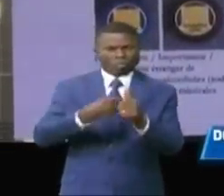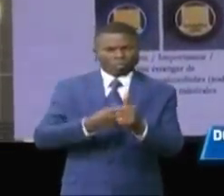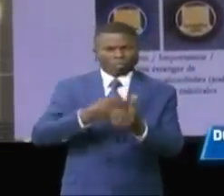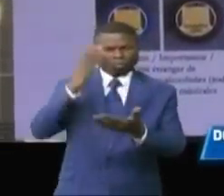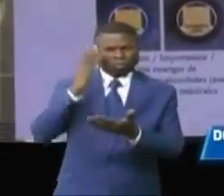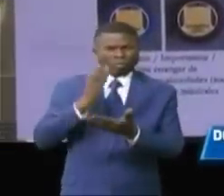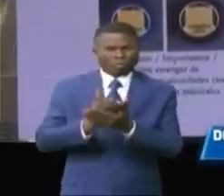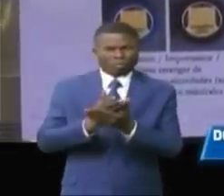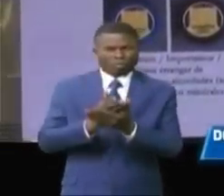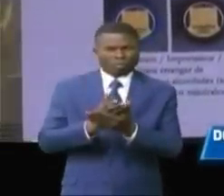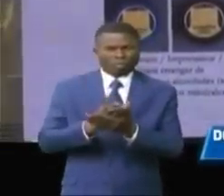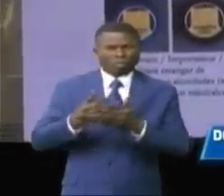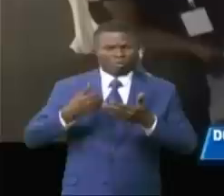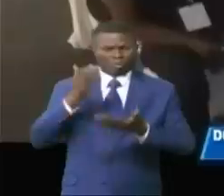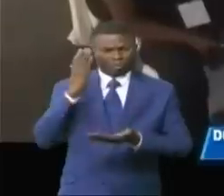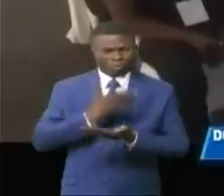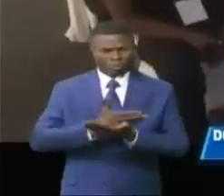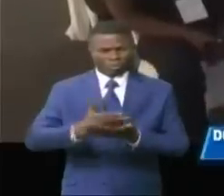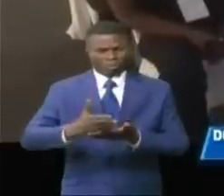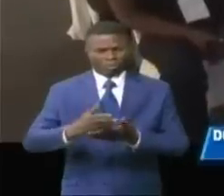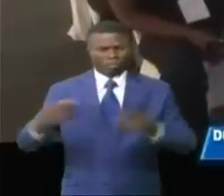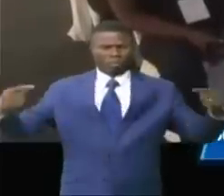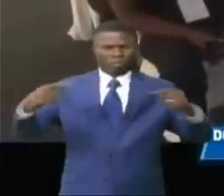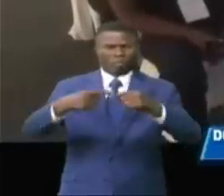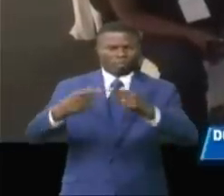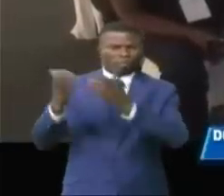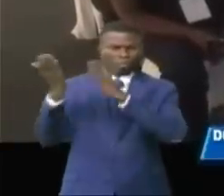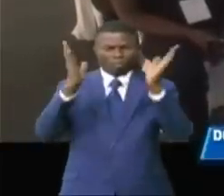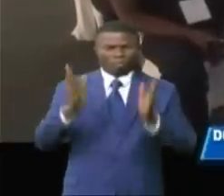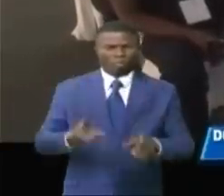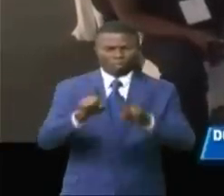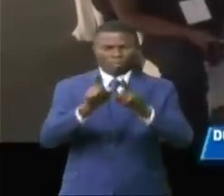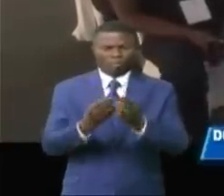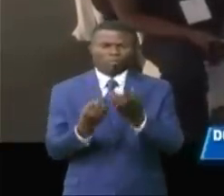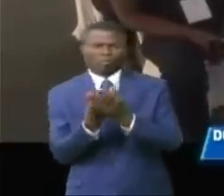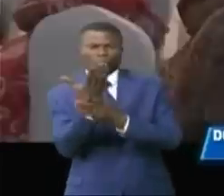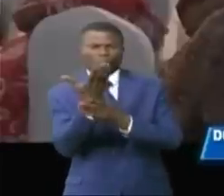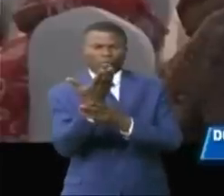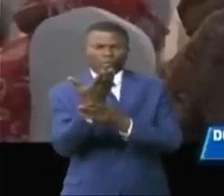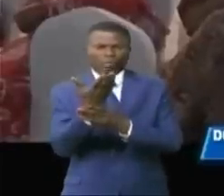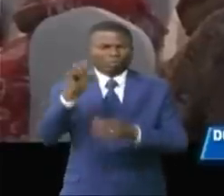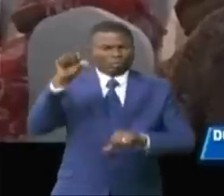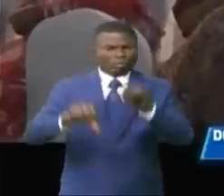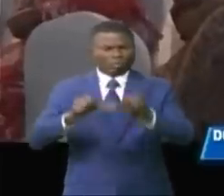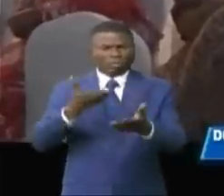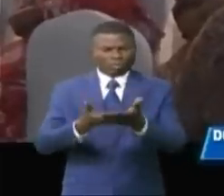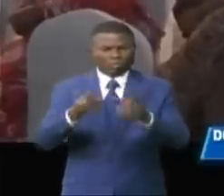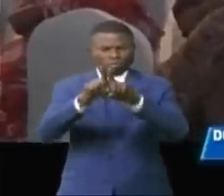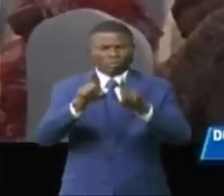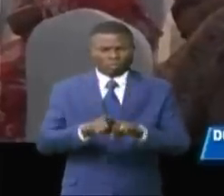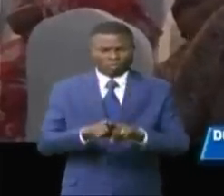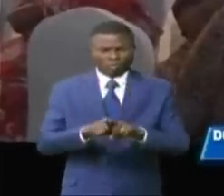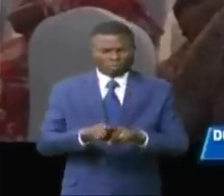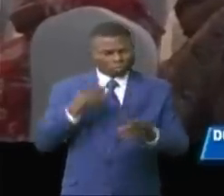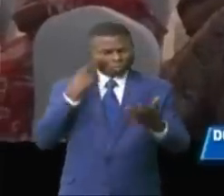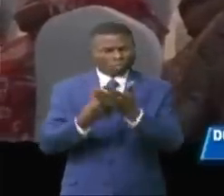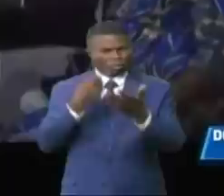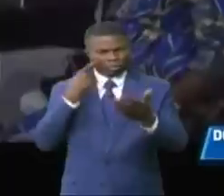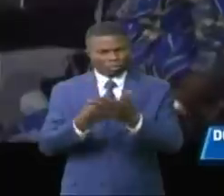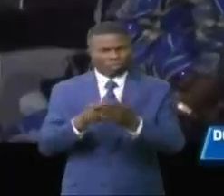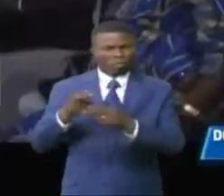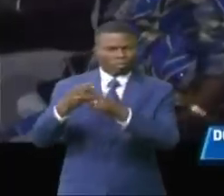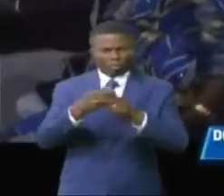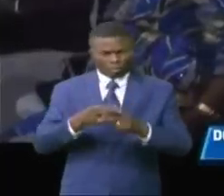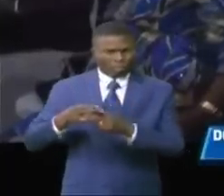pour décourager la contrebande, le commerce et la production illicite, ainsi que le marquage